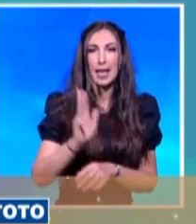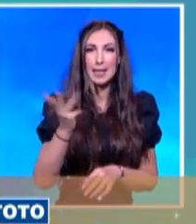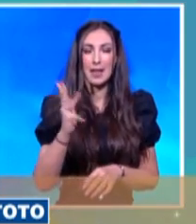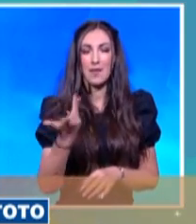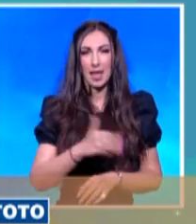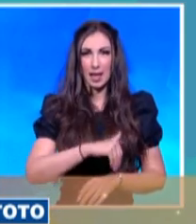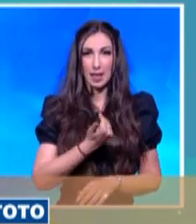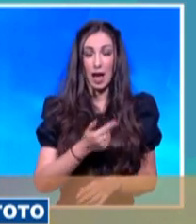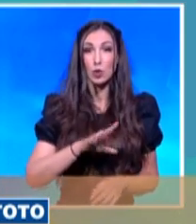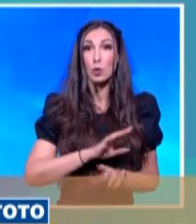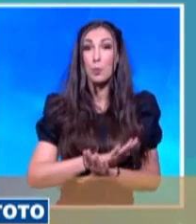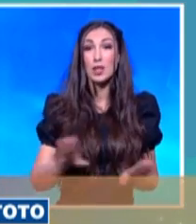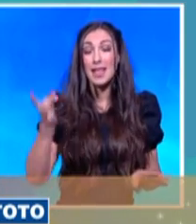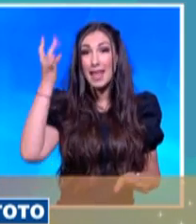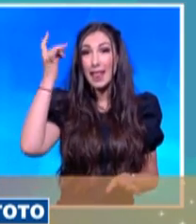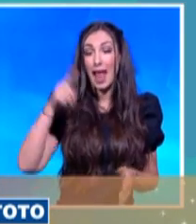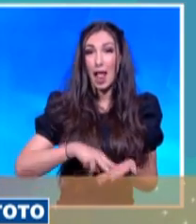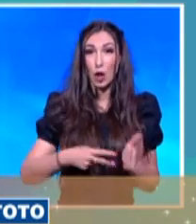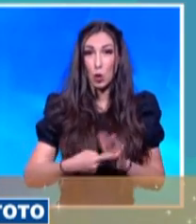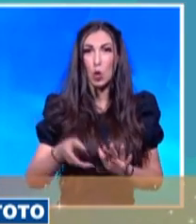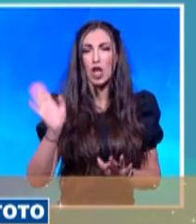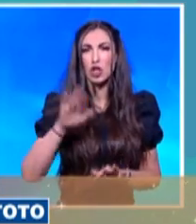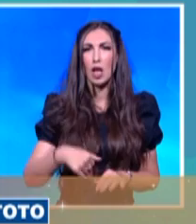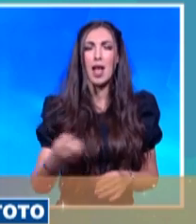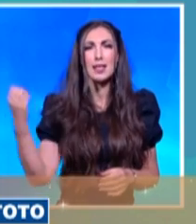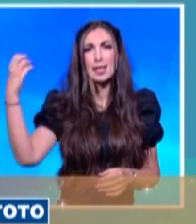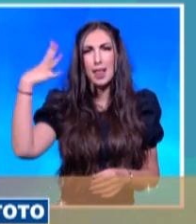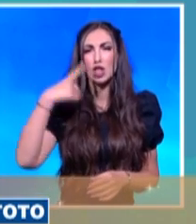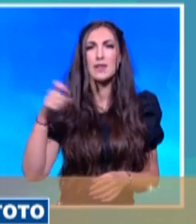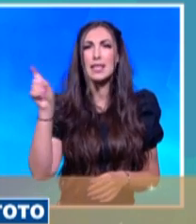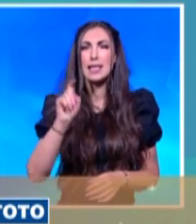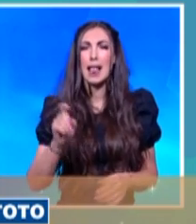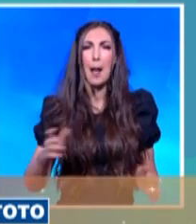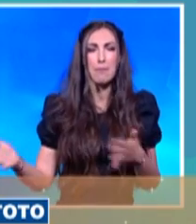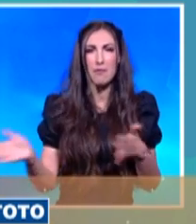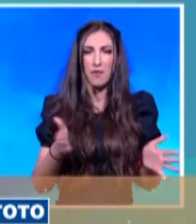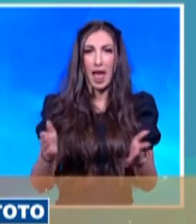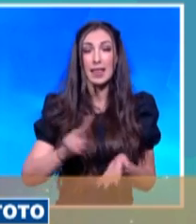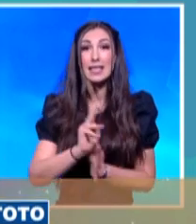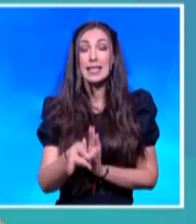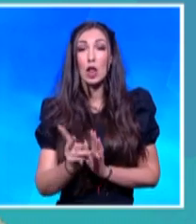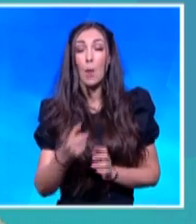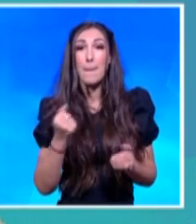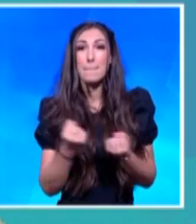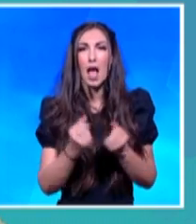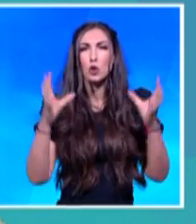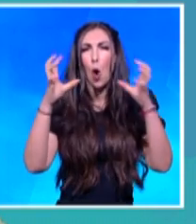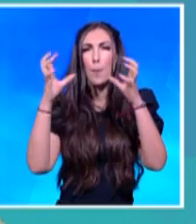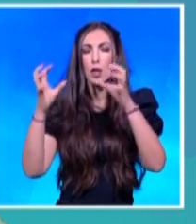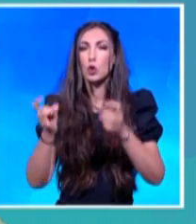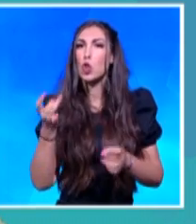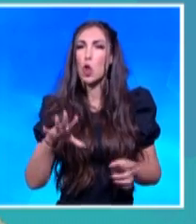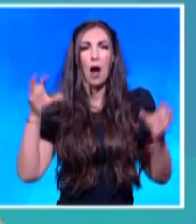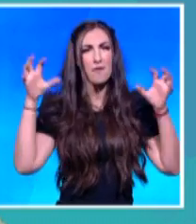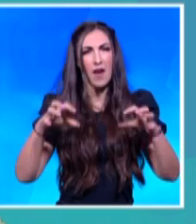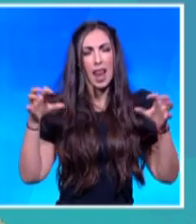19 градуса. Последната неделя на месец юли ще бъде предимно слънчева с слаб до умерен вятър. След обед на места с купеста облачност, но